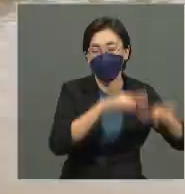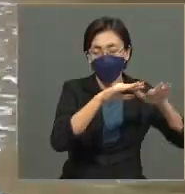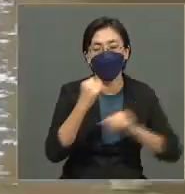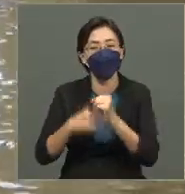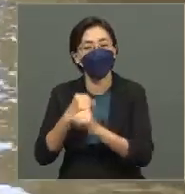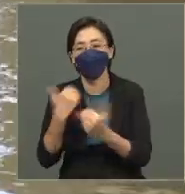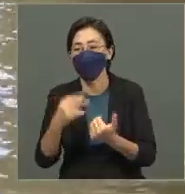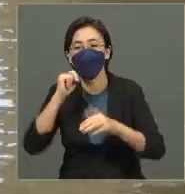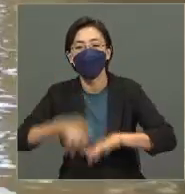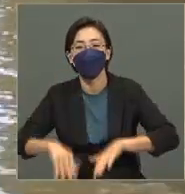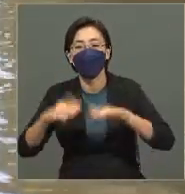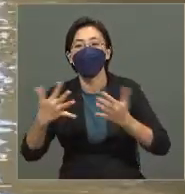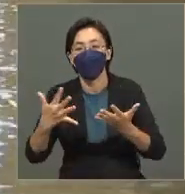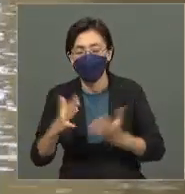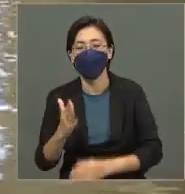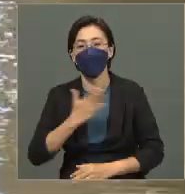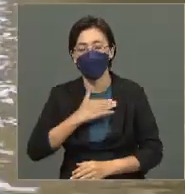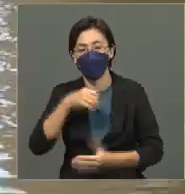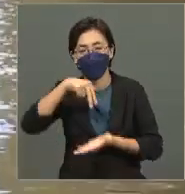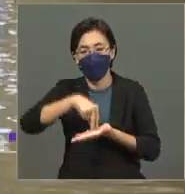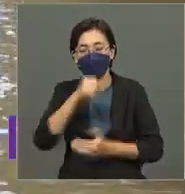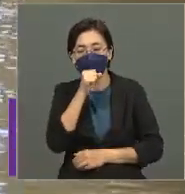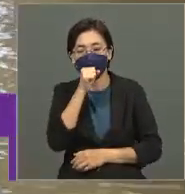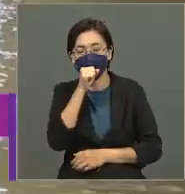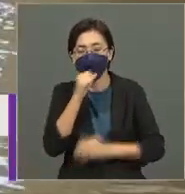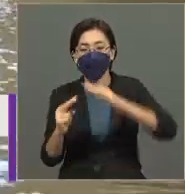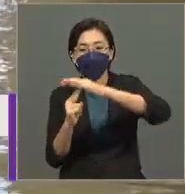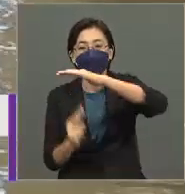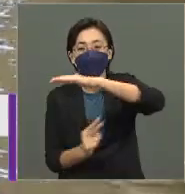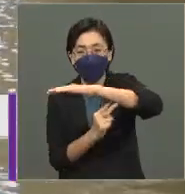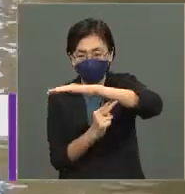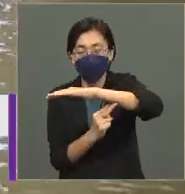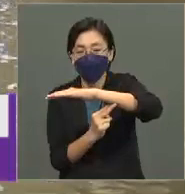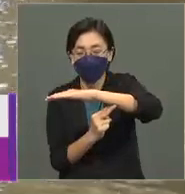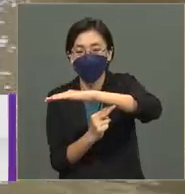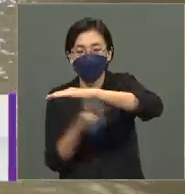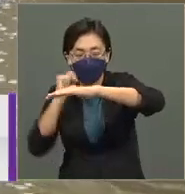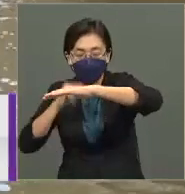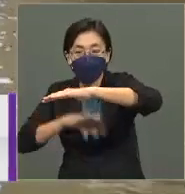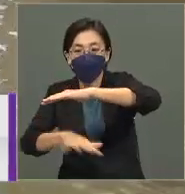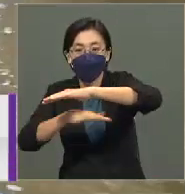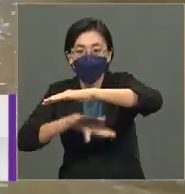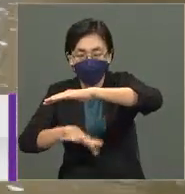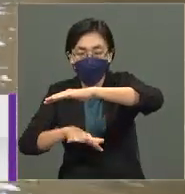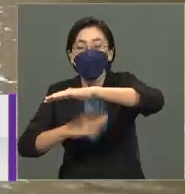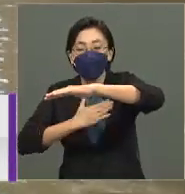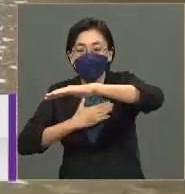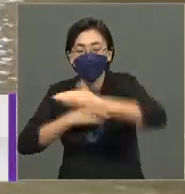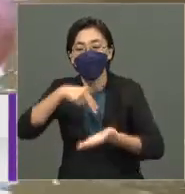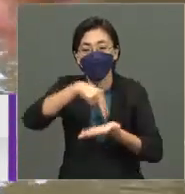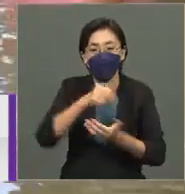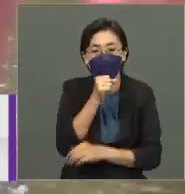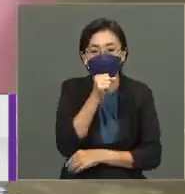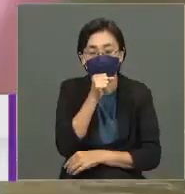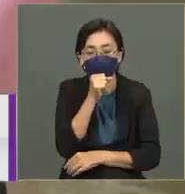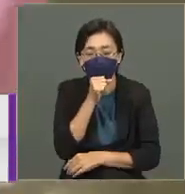นจุดที่ผมยืนรายงานอยู่ขณะนี้นะครับเป็นใต้สะพานบางมันใต้สะพานข้ามแม่น้ำบางระจันนะครับซึ่งอยู่ในเขตเทศบาลเมืองสิงห์